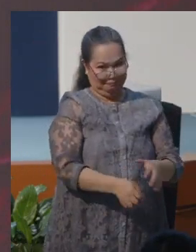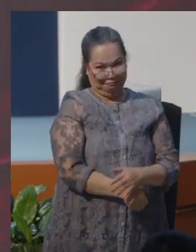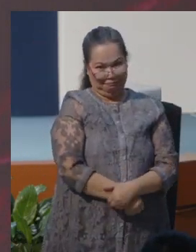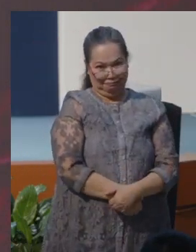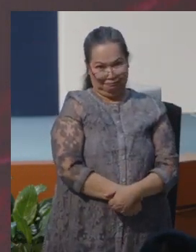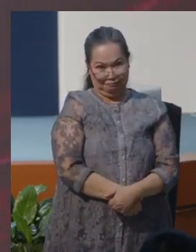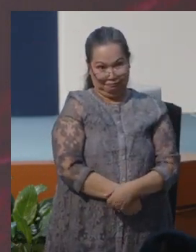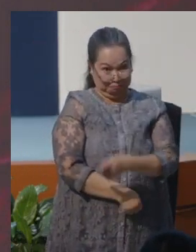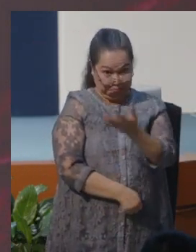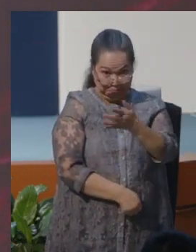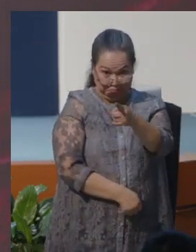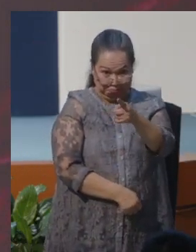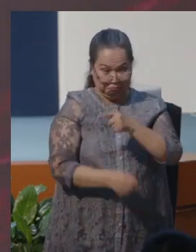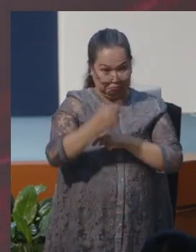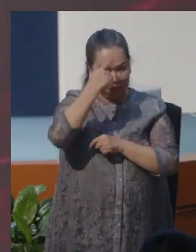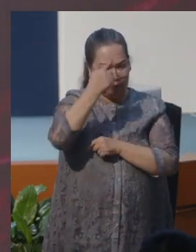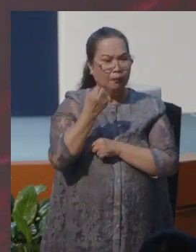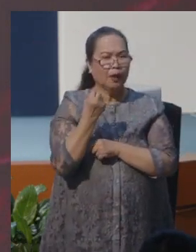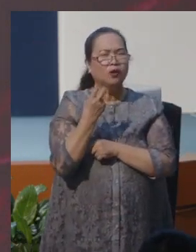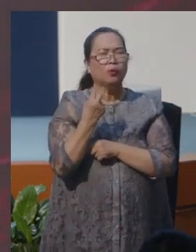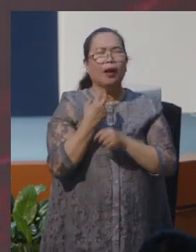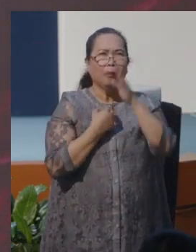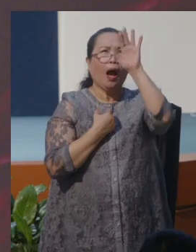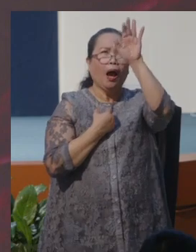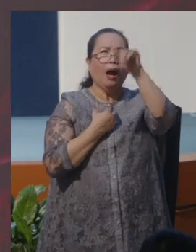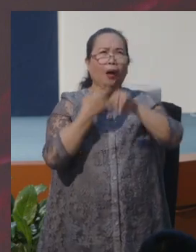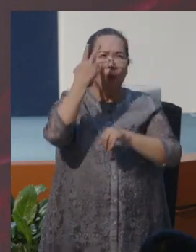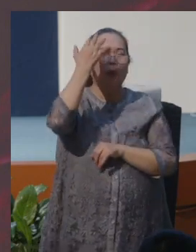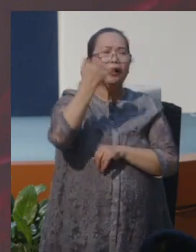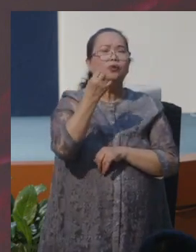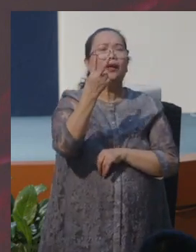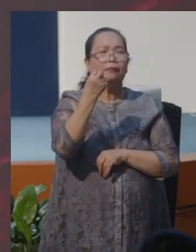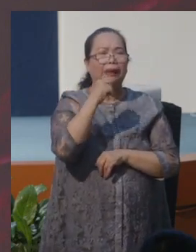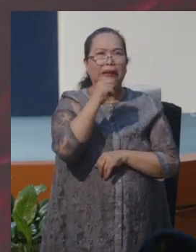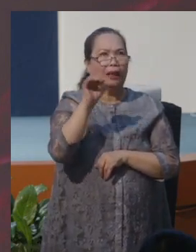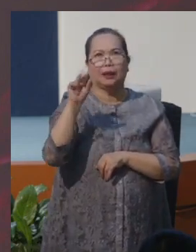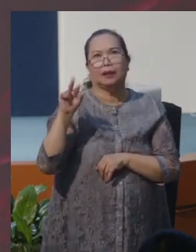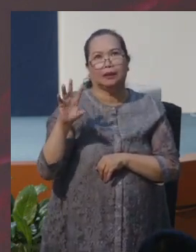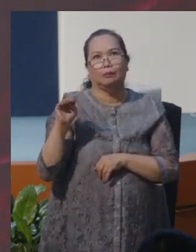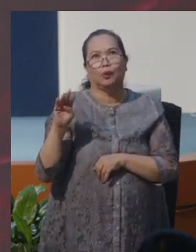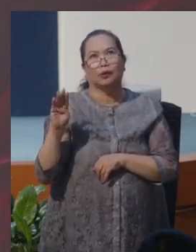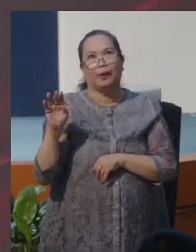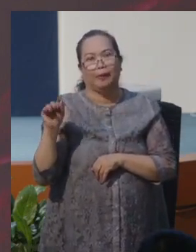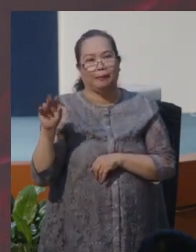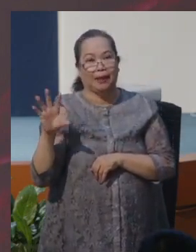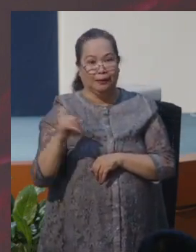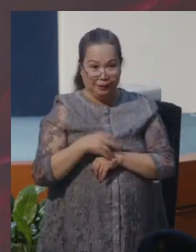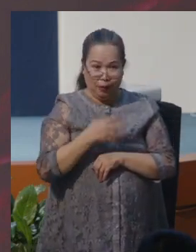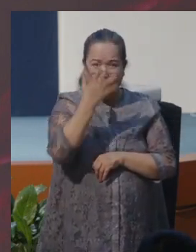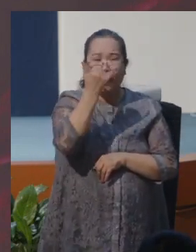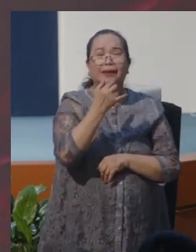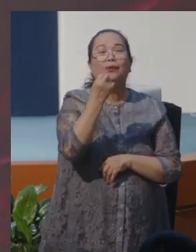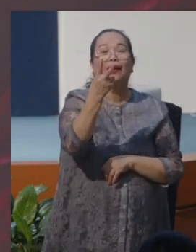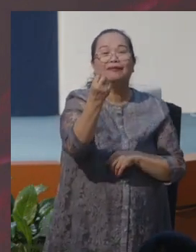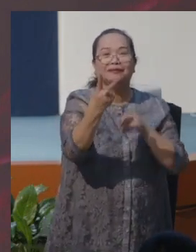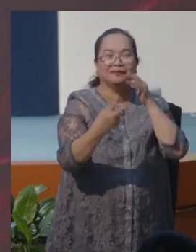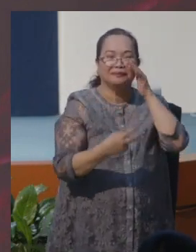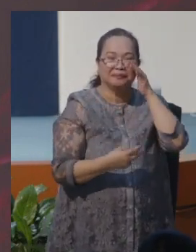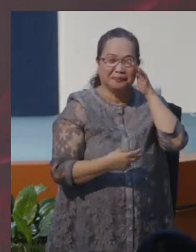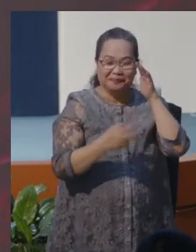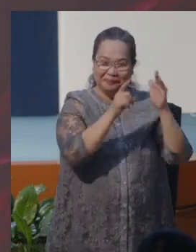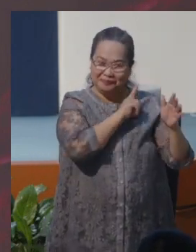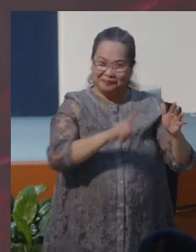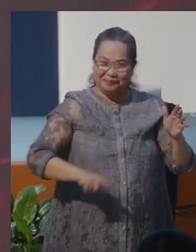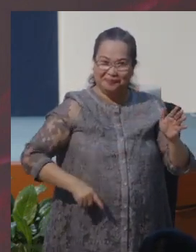Siguro naisip niyo, bakit 12? Pastor, bakit 12? Ito ang sabi ng MacArthur Commentary. That the Lord